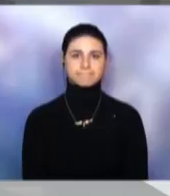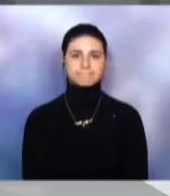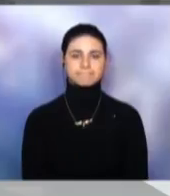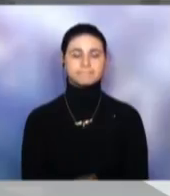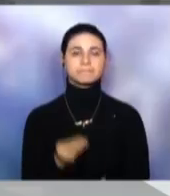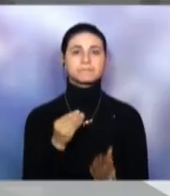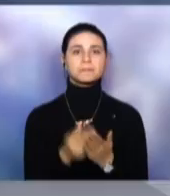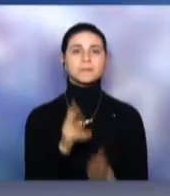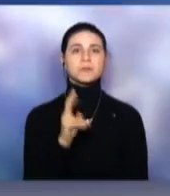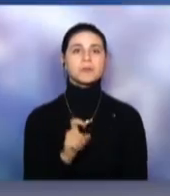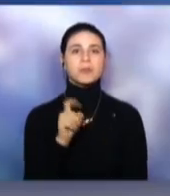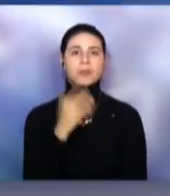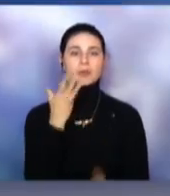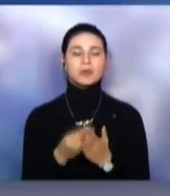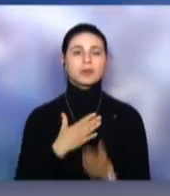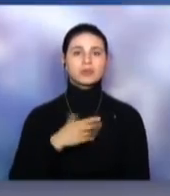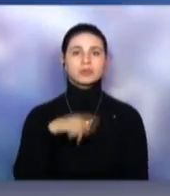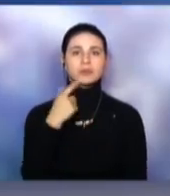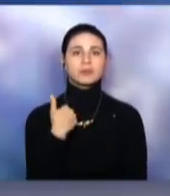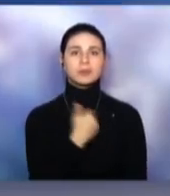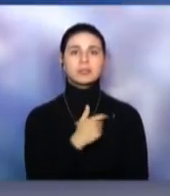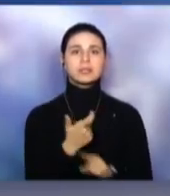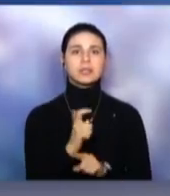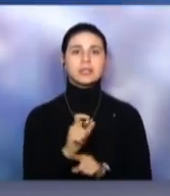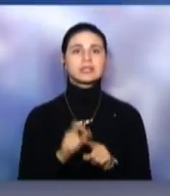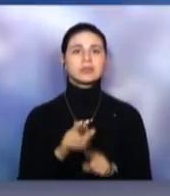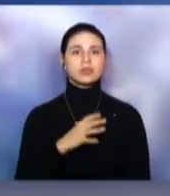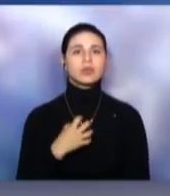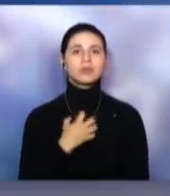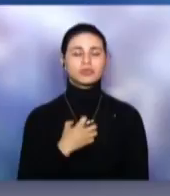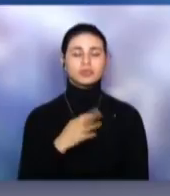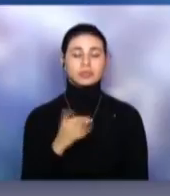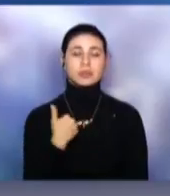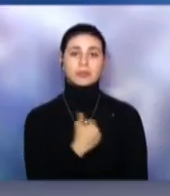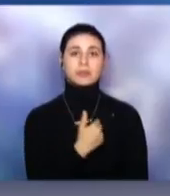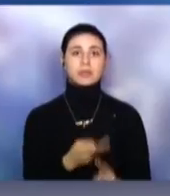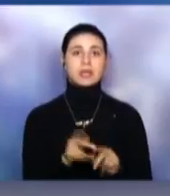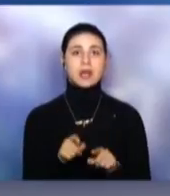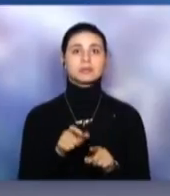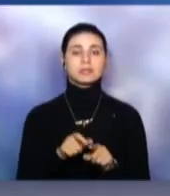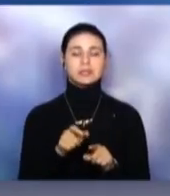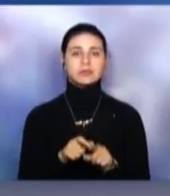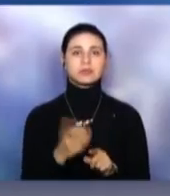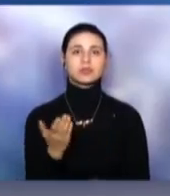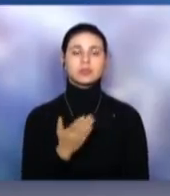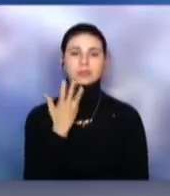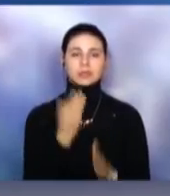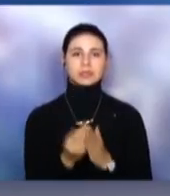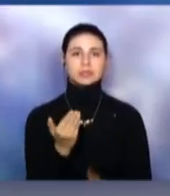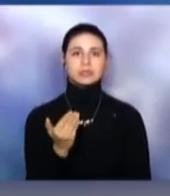ბატონ კახა ჩვენ რომ დაუბრუნდეთ ძალიან მნიშვნელოვანი ფრაზა ახსენეთ თქვენ საუბრის პროცესში და მე მინდა რომ სწორედ ამ ფრაზაზე რომელსაც